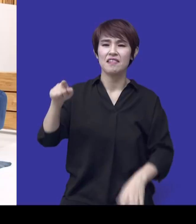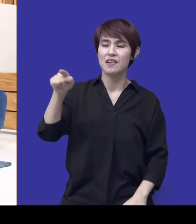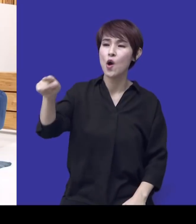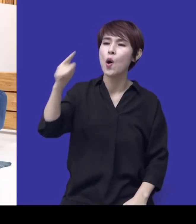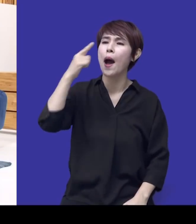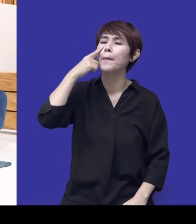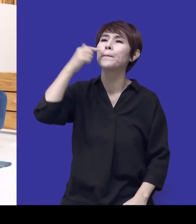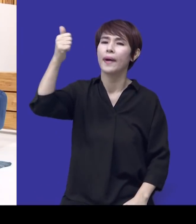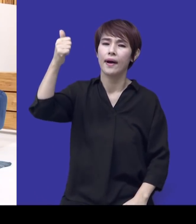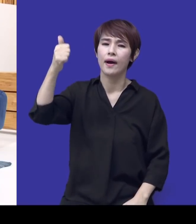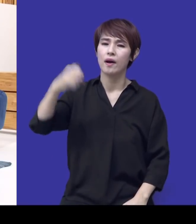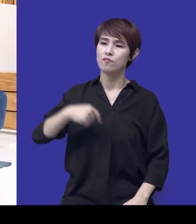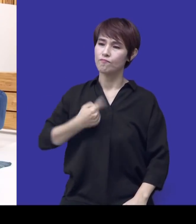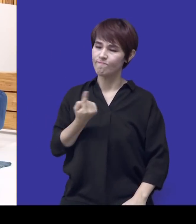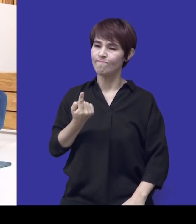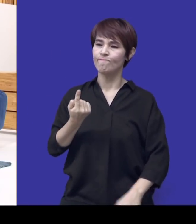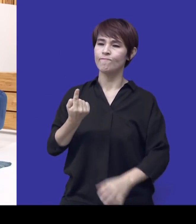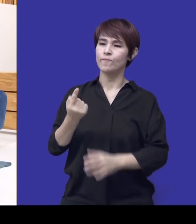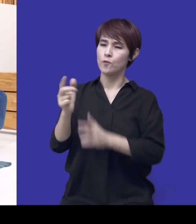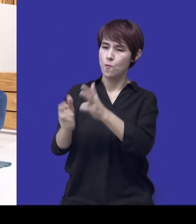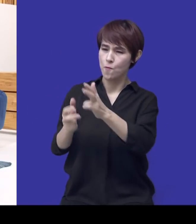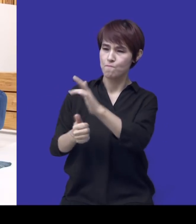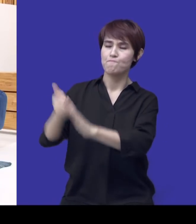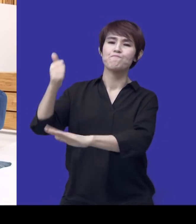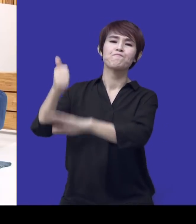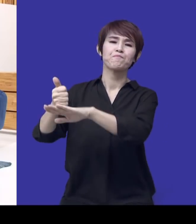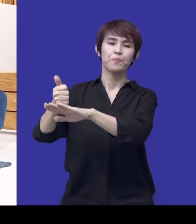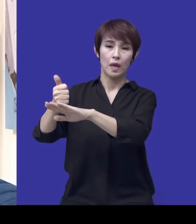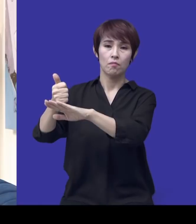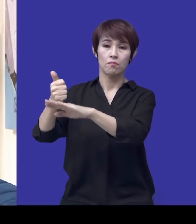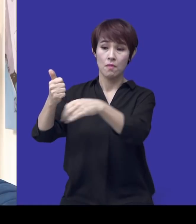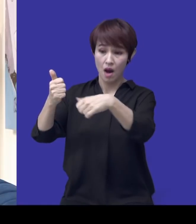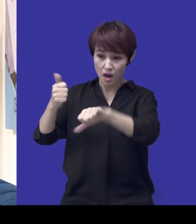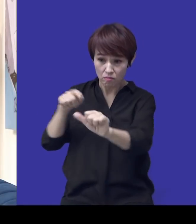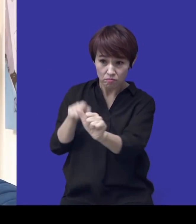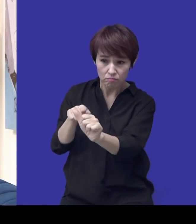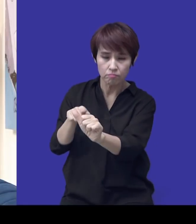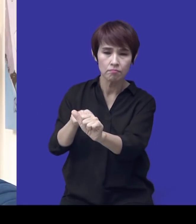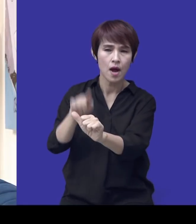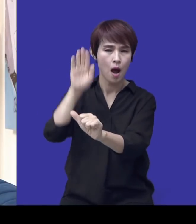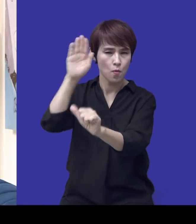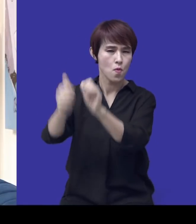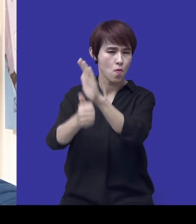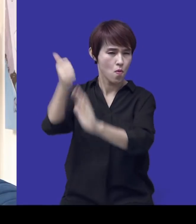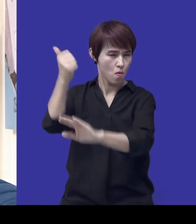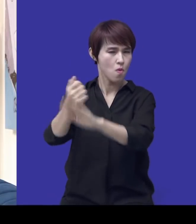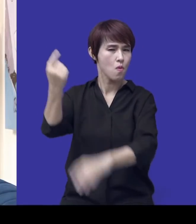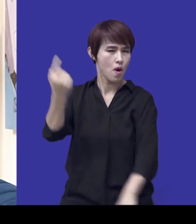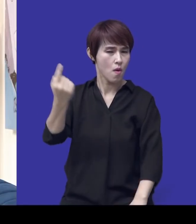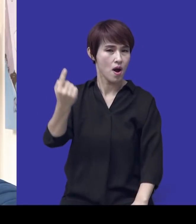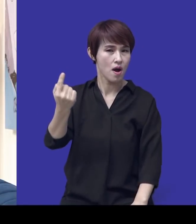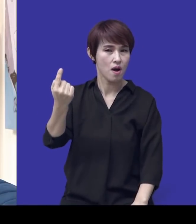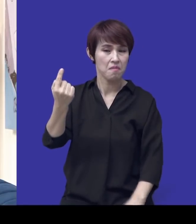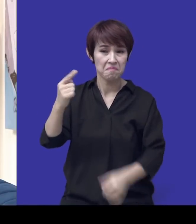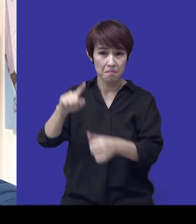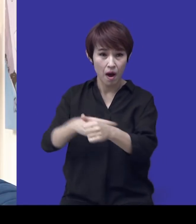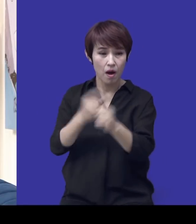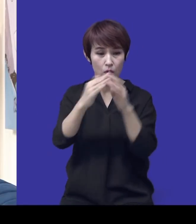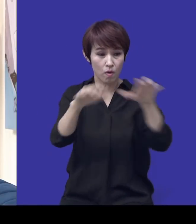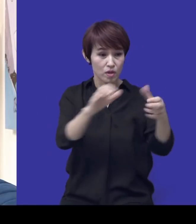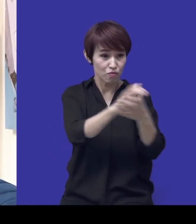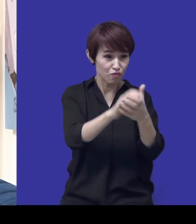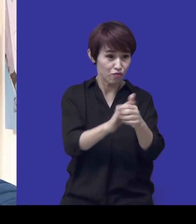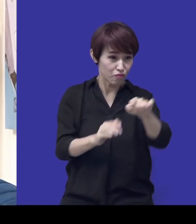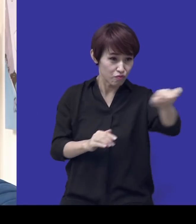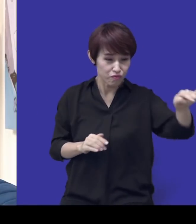예. 자수성가하셨기 때문에 저 아들인 저 친구도 무언가 될 것이다. 이렇게 제